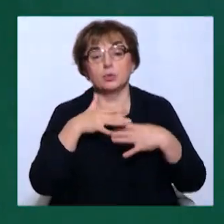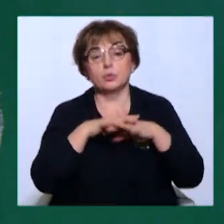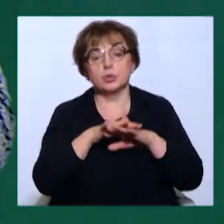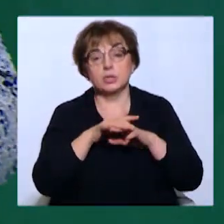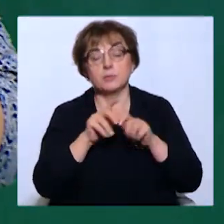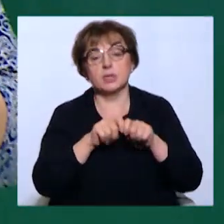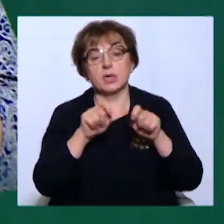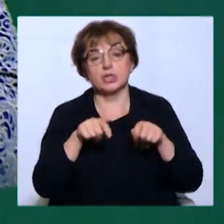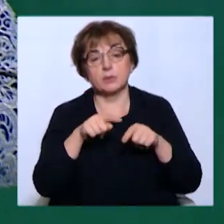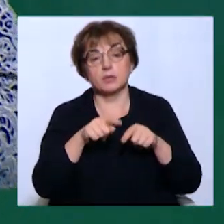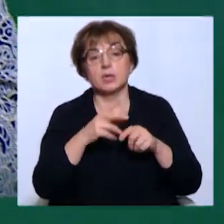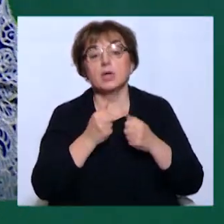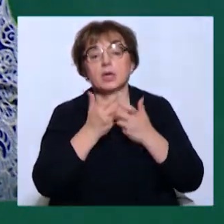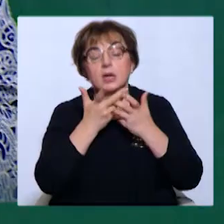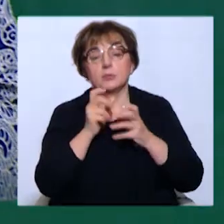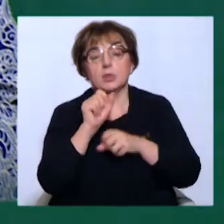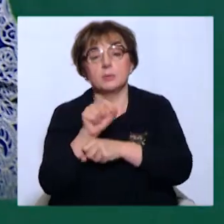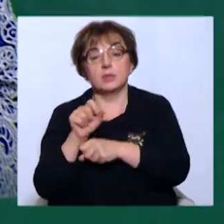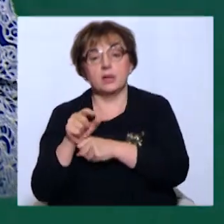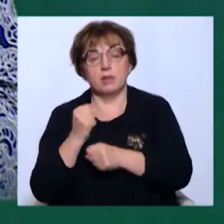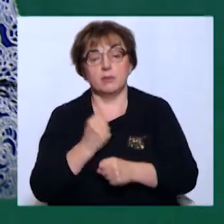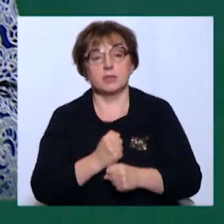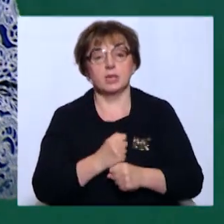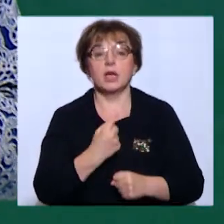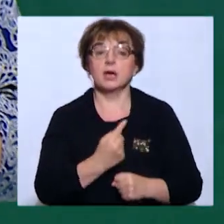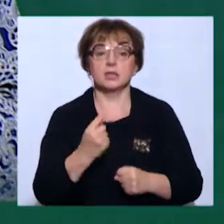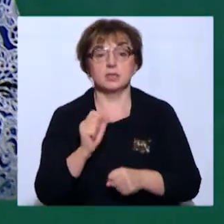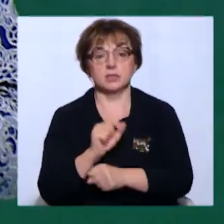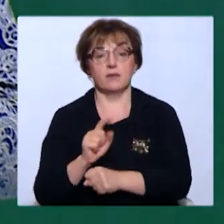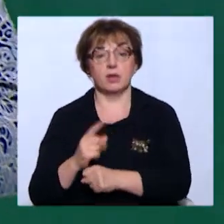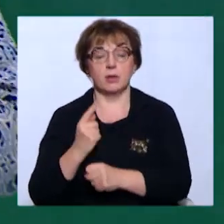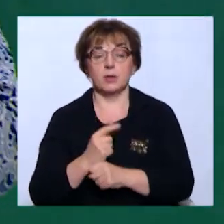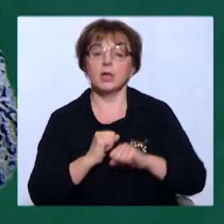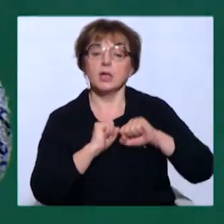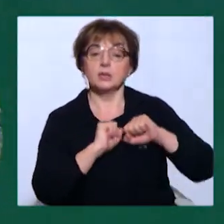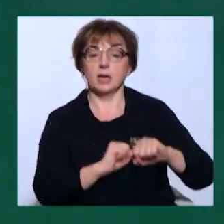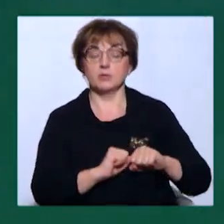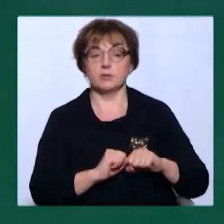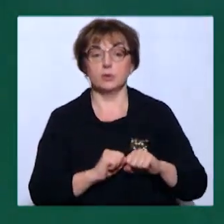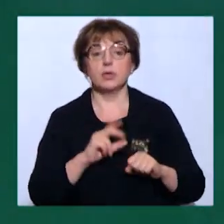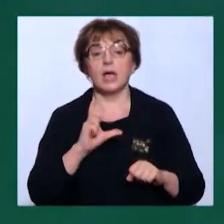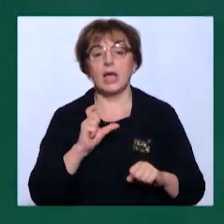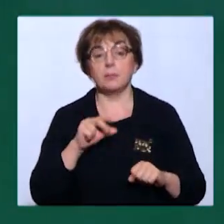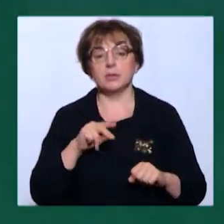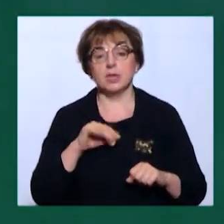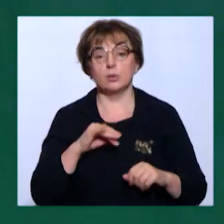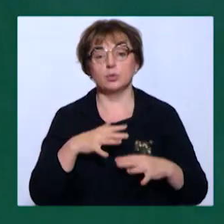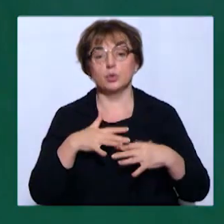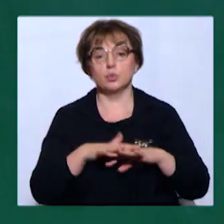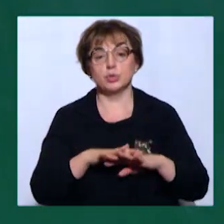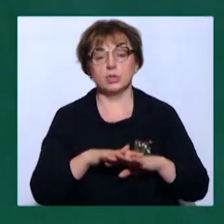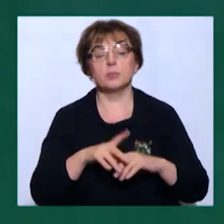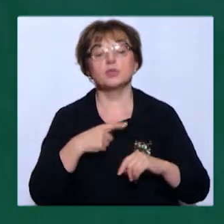შემდგარი, ეს რამდენიმე ფუნქციას ასრულებს. ერთ-ერთი ფუნქცია არის დამცველობითი, ეს ეპითელიური უჯრედები